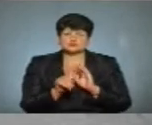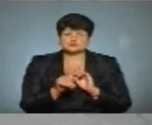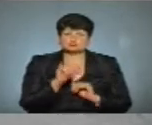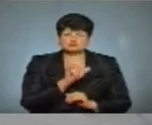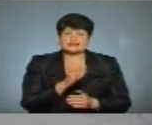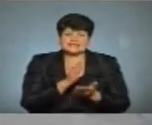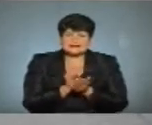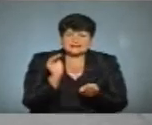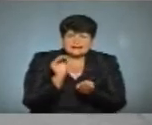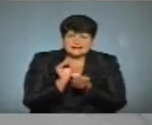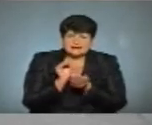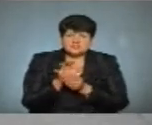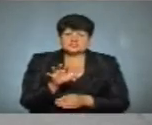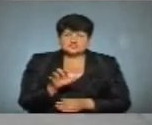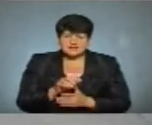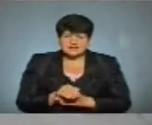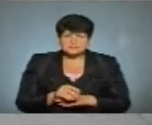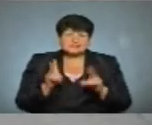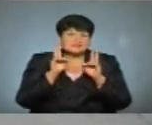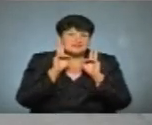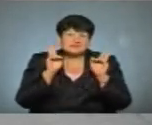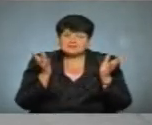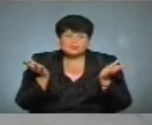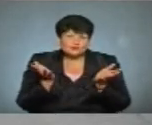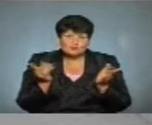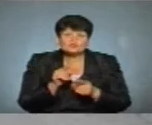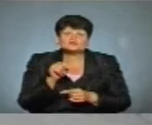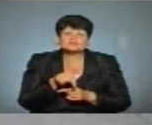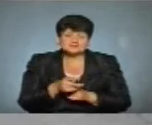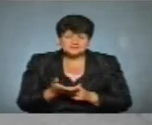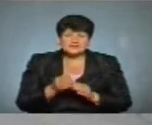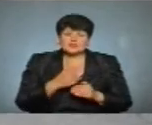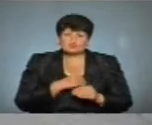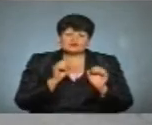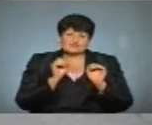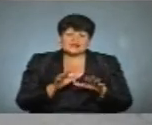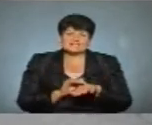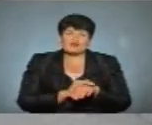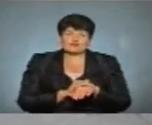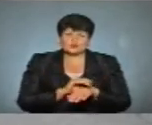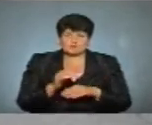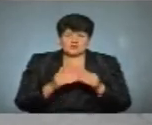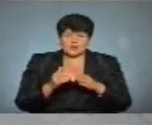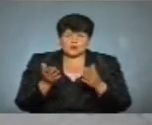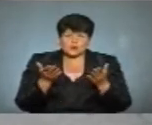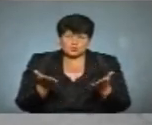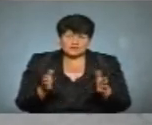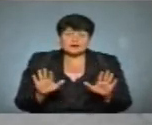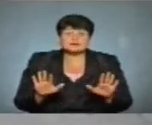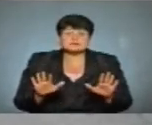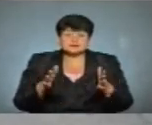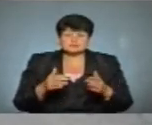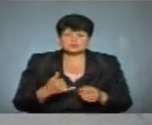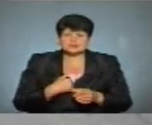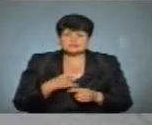них є щеня невідомої породи і хочуть віддати в добрі руки. Так сталося, що одна з